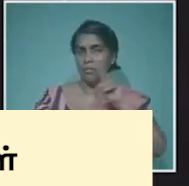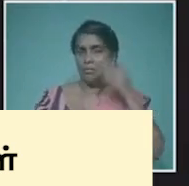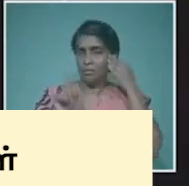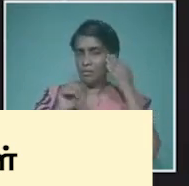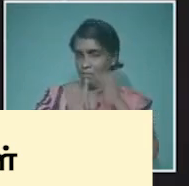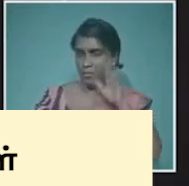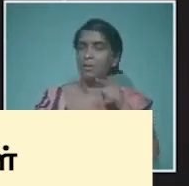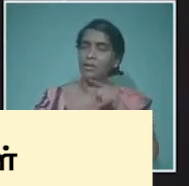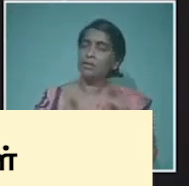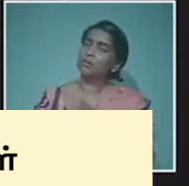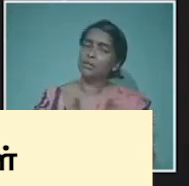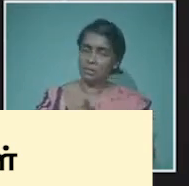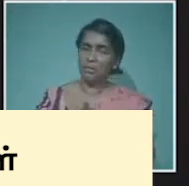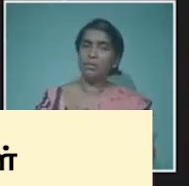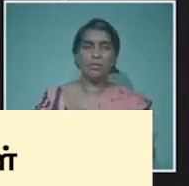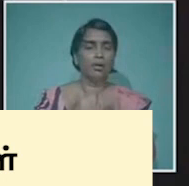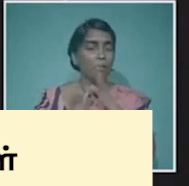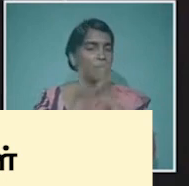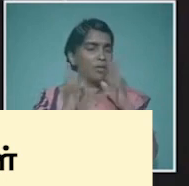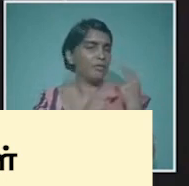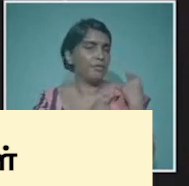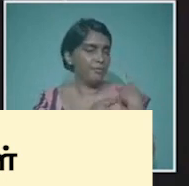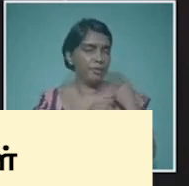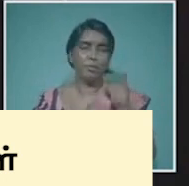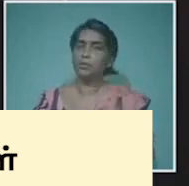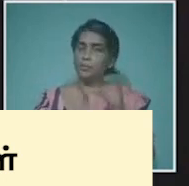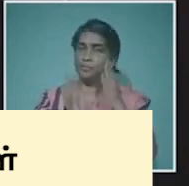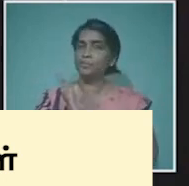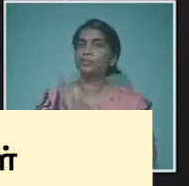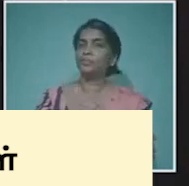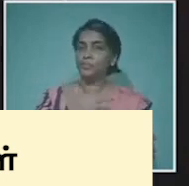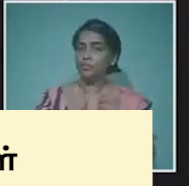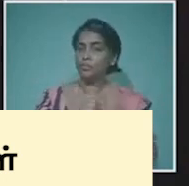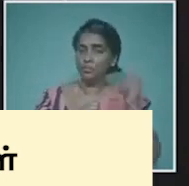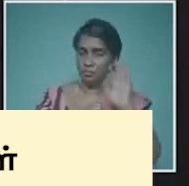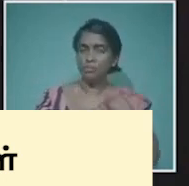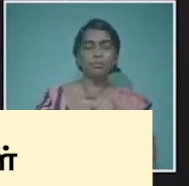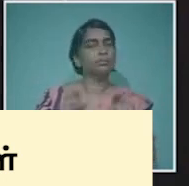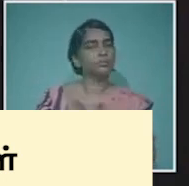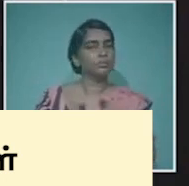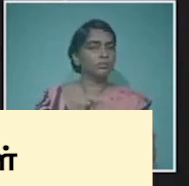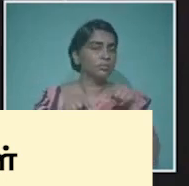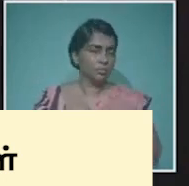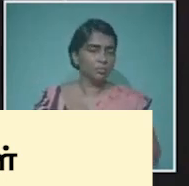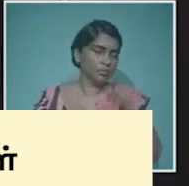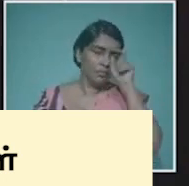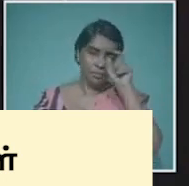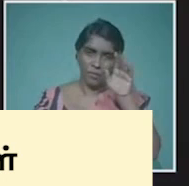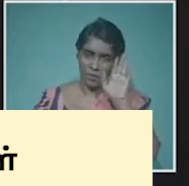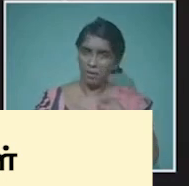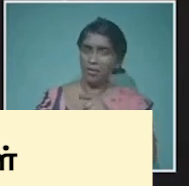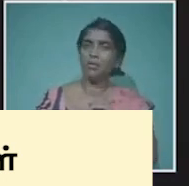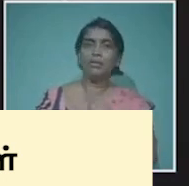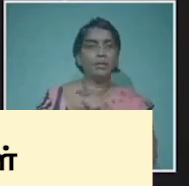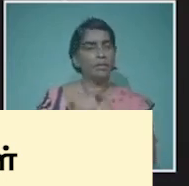வழங்கக்கூடிய பொறுப்புடன் கூடிய ஊடகத்துறை இன்று அவ்வாறு நடக்கின்றதா என்றால் இல்லை. அதே போன்றுதான் இந்த பாராளுமன்றத்திற்குள்ளும் நாம் பார்க்கிற போது பாராளுமன்ற